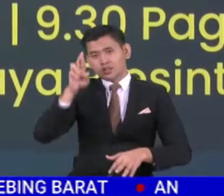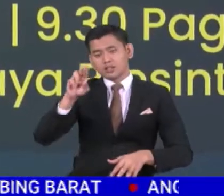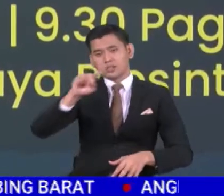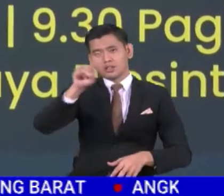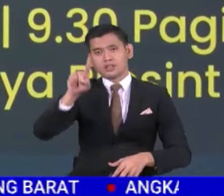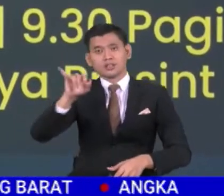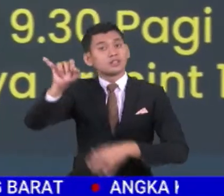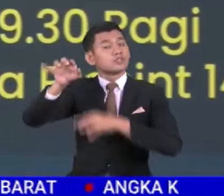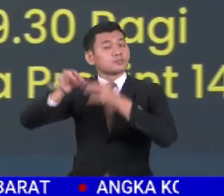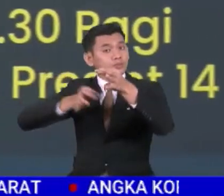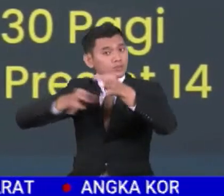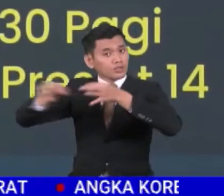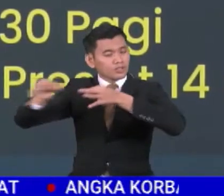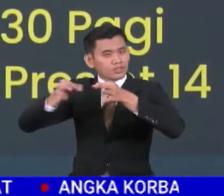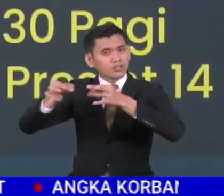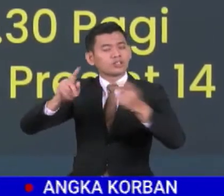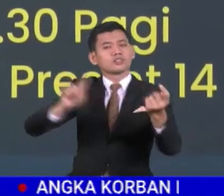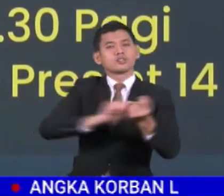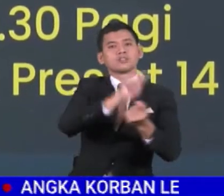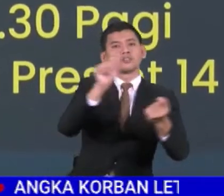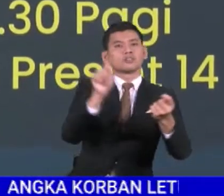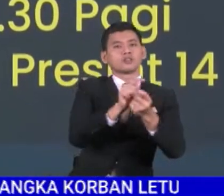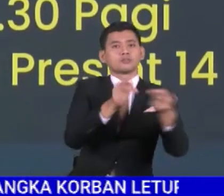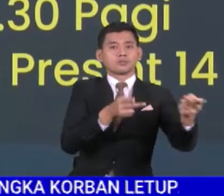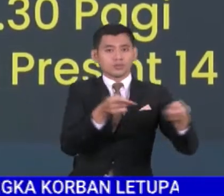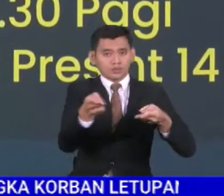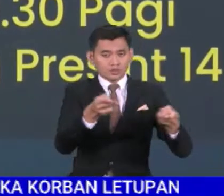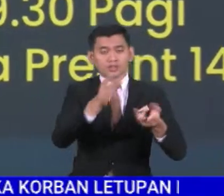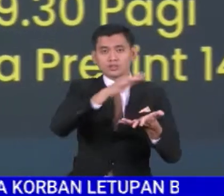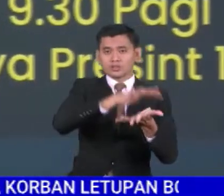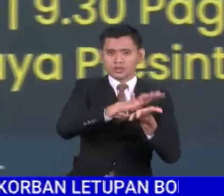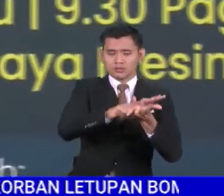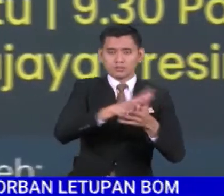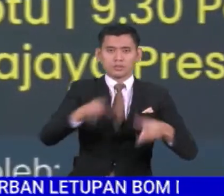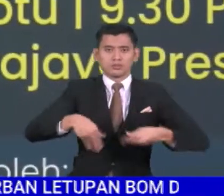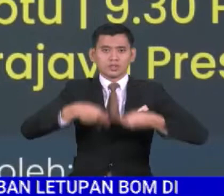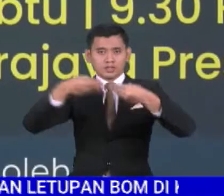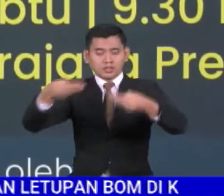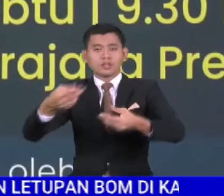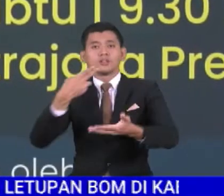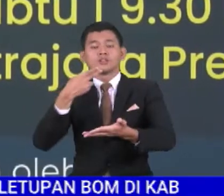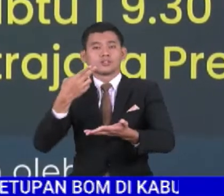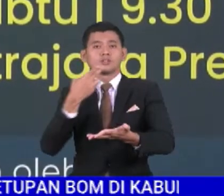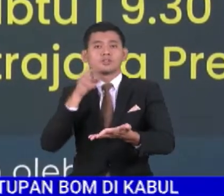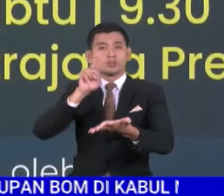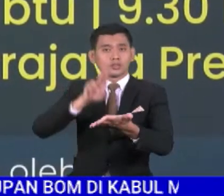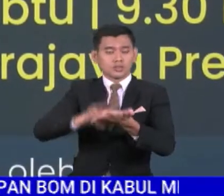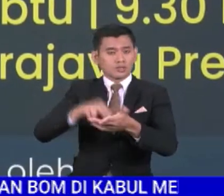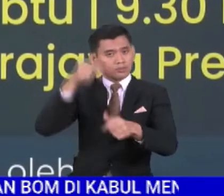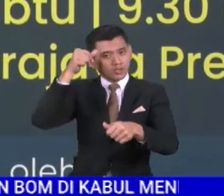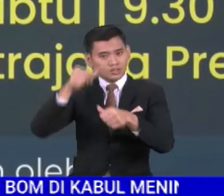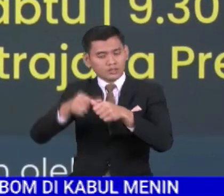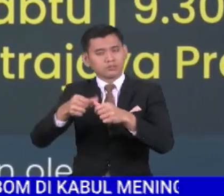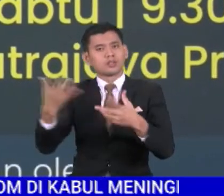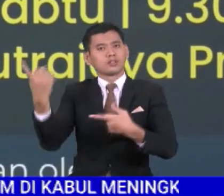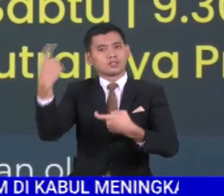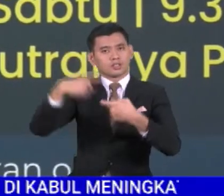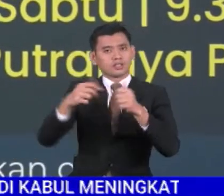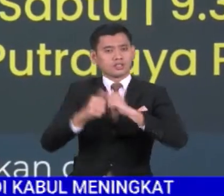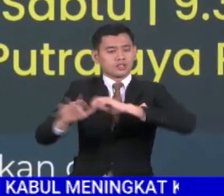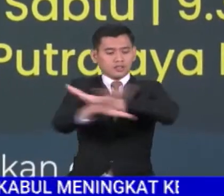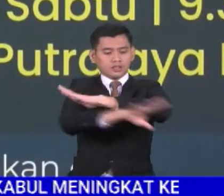ketika mengulas kewajaran pihak pengurusan sekolah mengeluarkan notis peringatan berhubung kes colik di kawasan persekolahan.